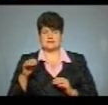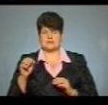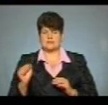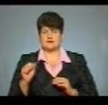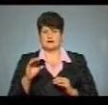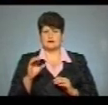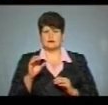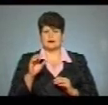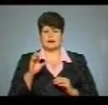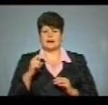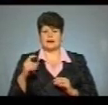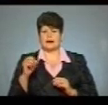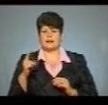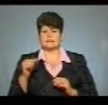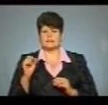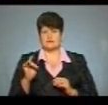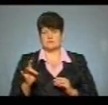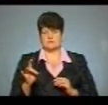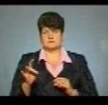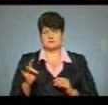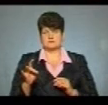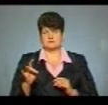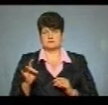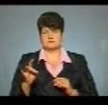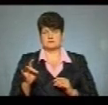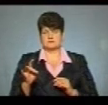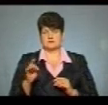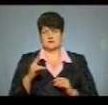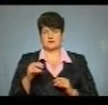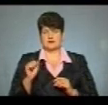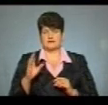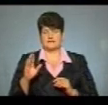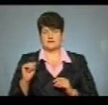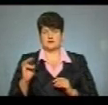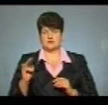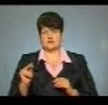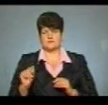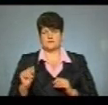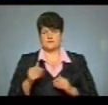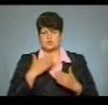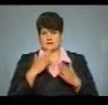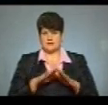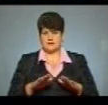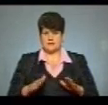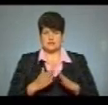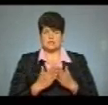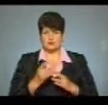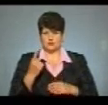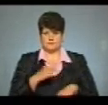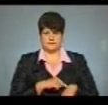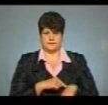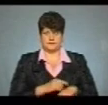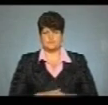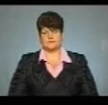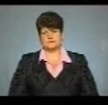Одрі Хепберн, Блез Паскаль та Леонардо да Вінчі. Читали діти книжки годину.